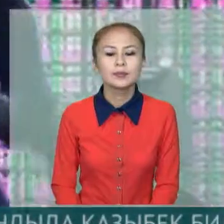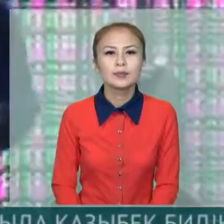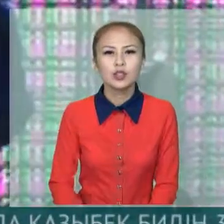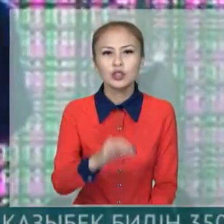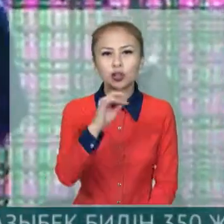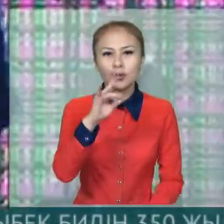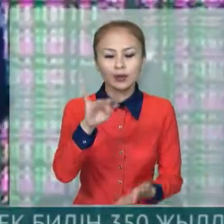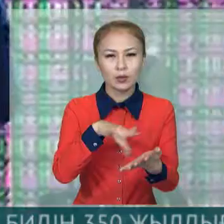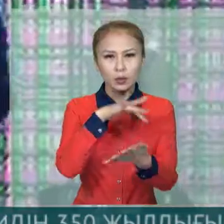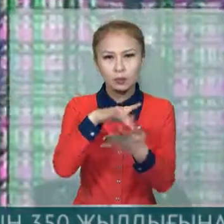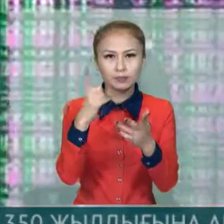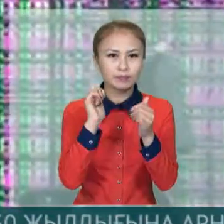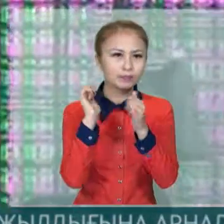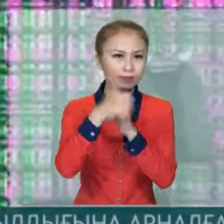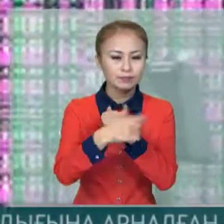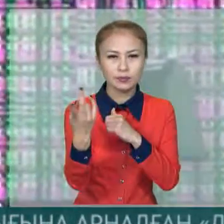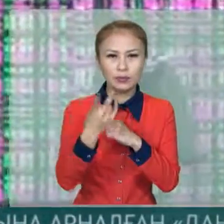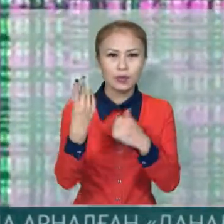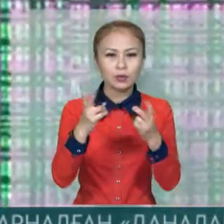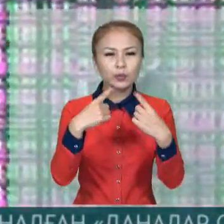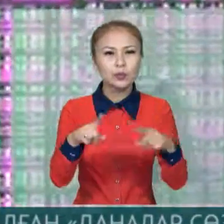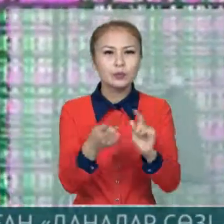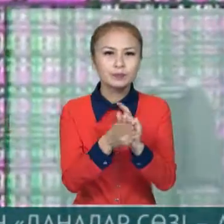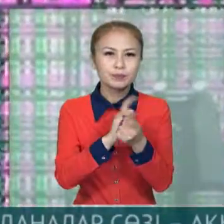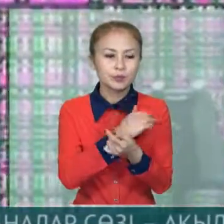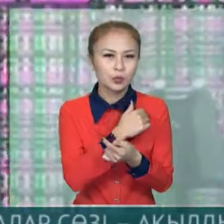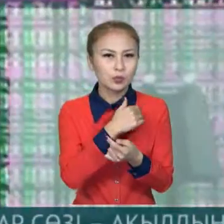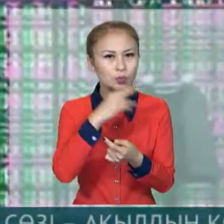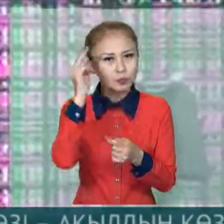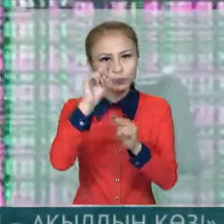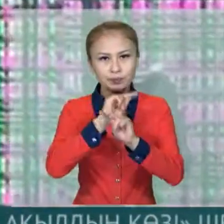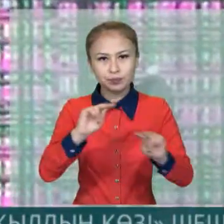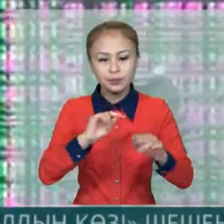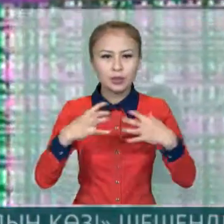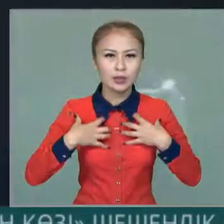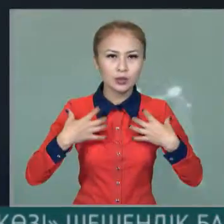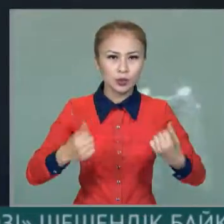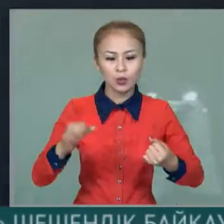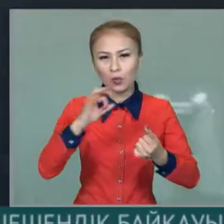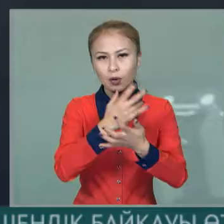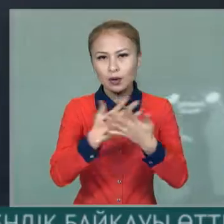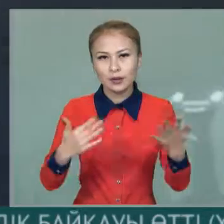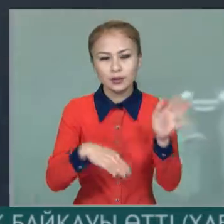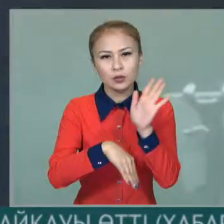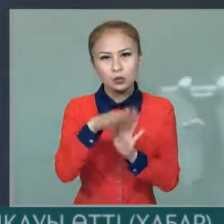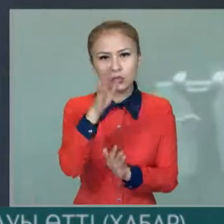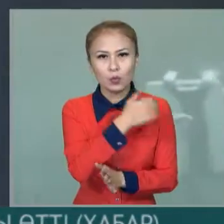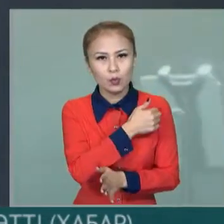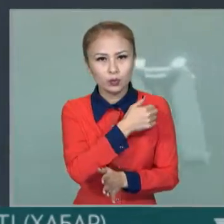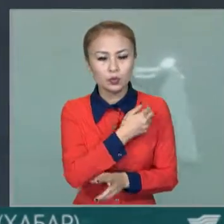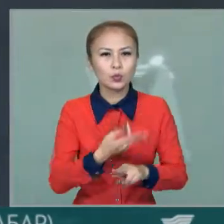Чили алға жылжуы керек. Ел өзгерістерді қалайды. Халыққа білім беру және денсаулық сақтау қызметінің қол жетімді болғаны